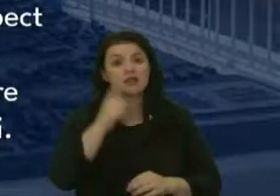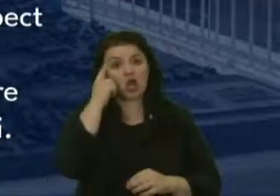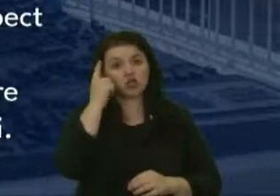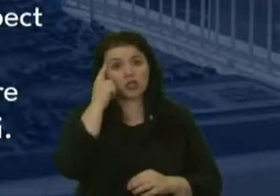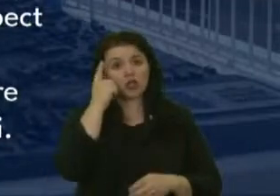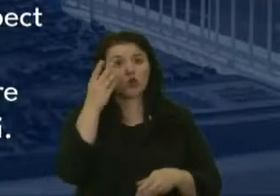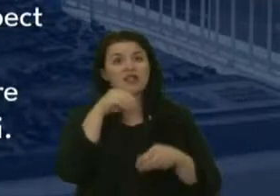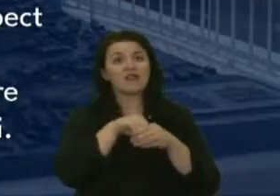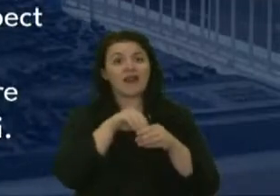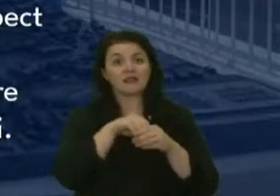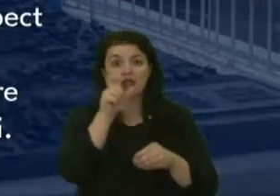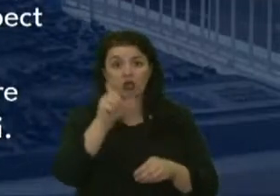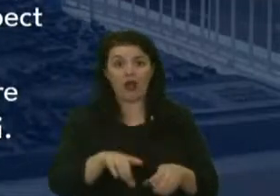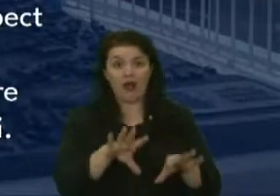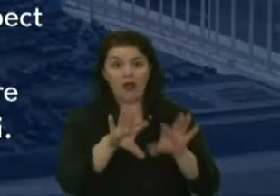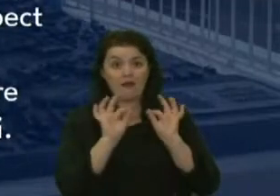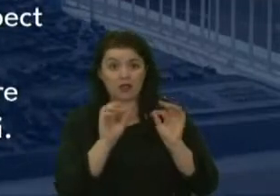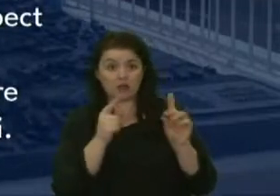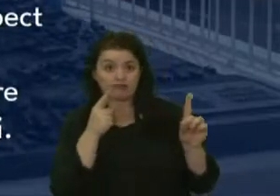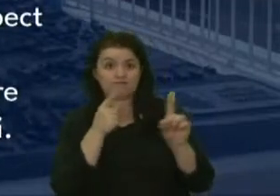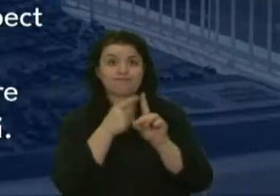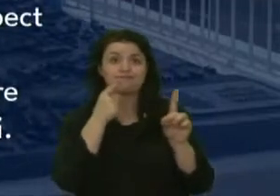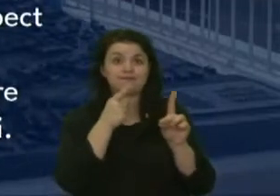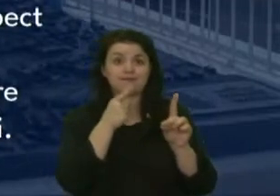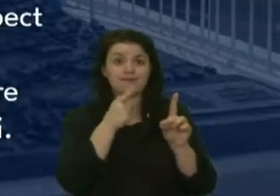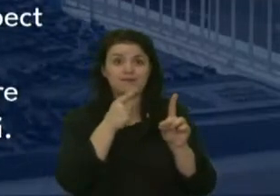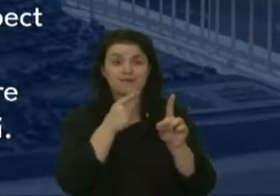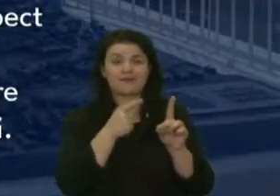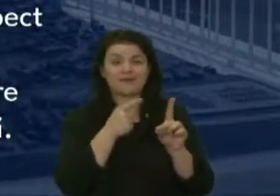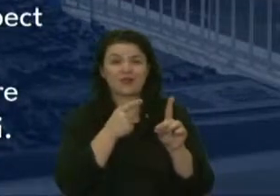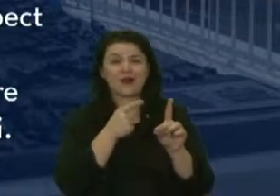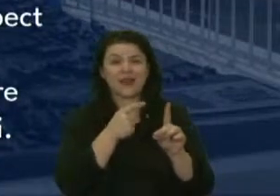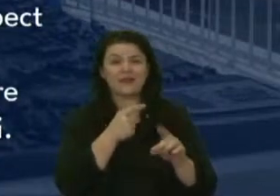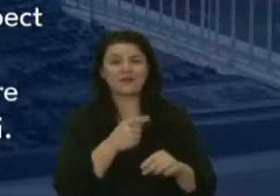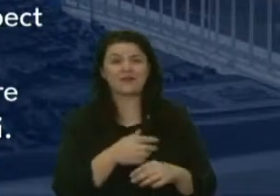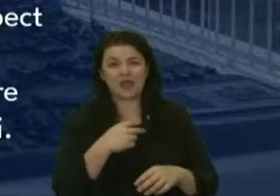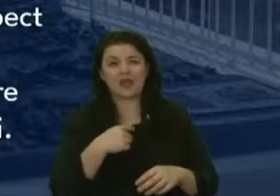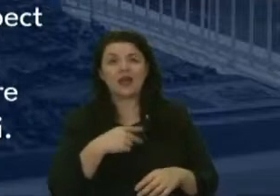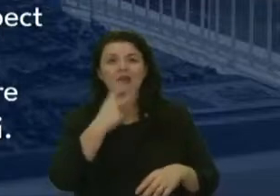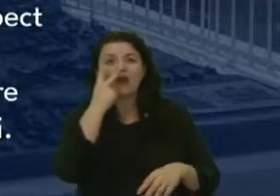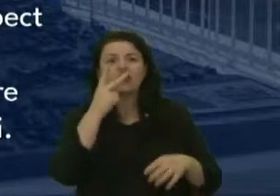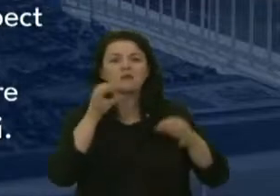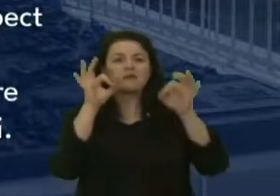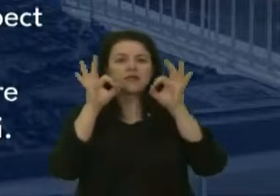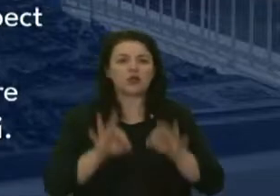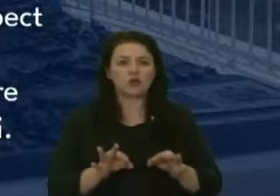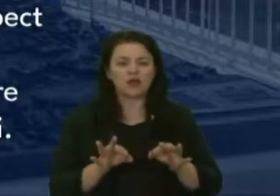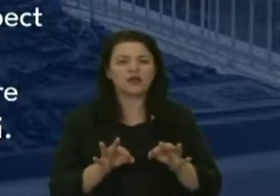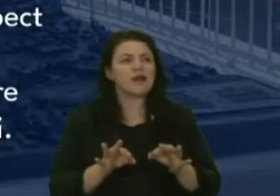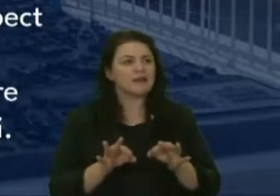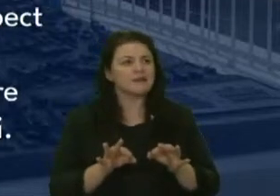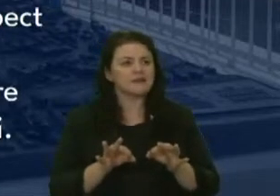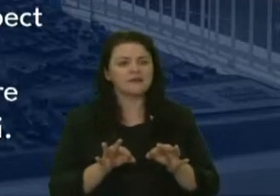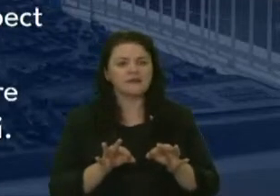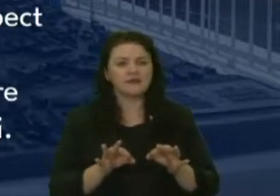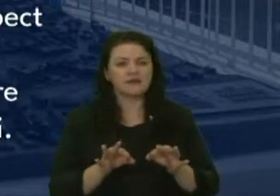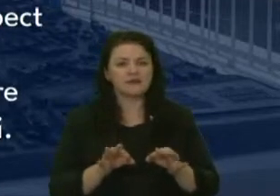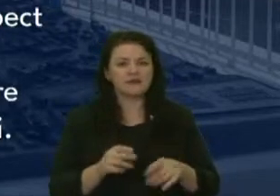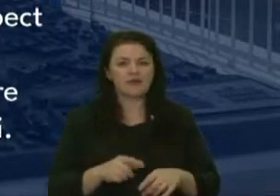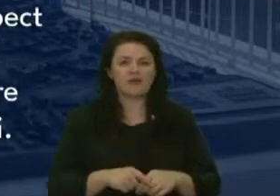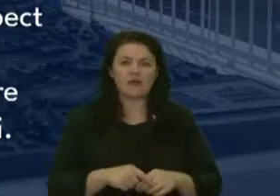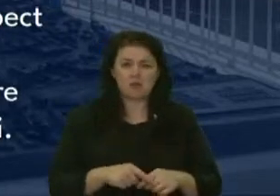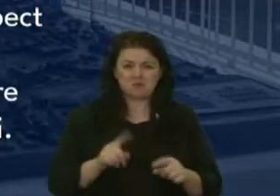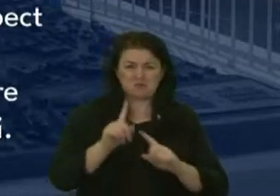investitor când Alege o destinație se uită foarte mult la siguranță un turist când vrea să vină într un oraș